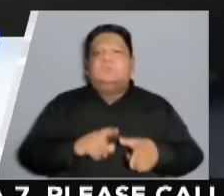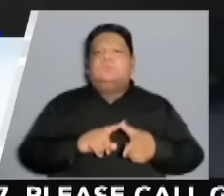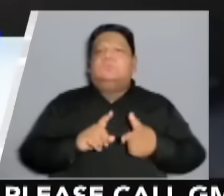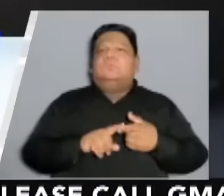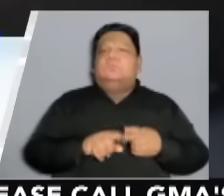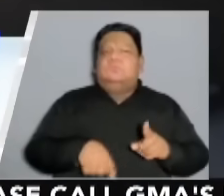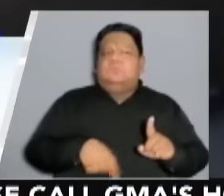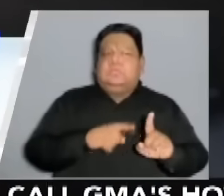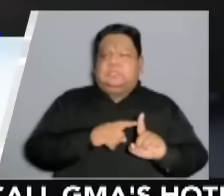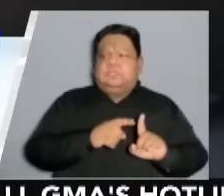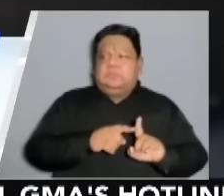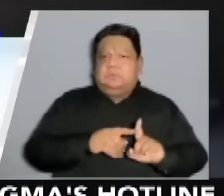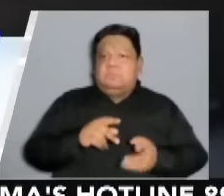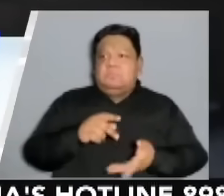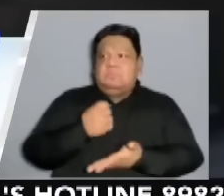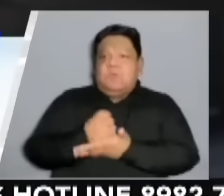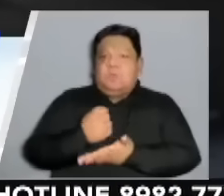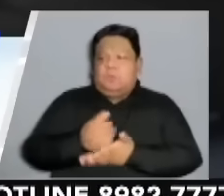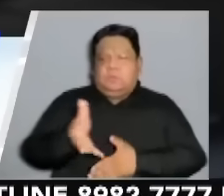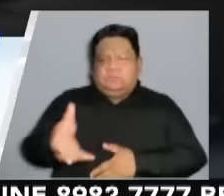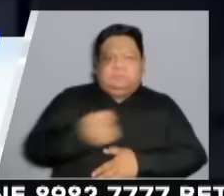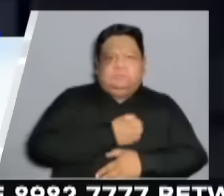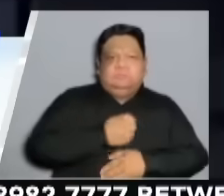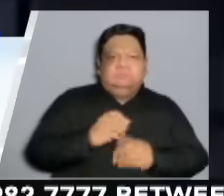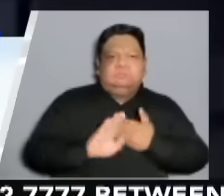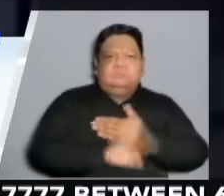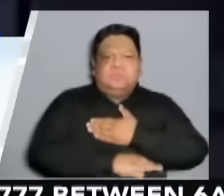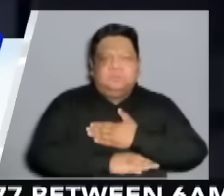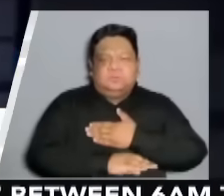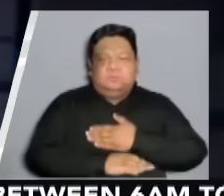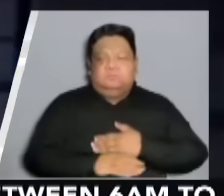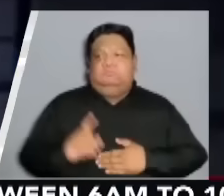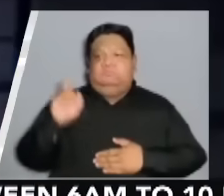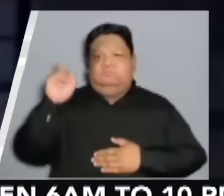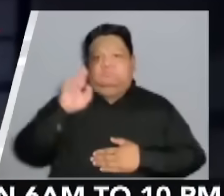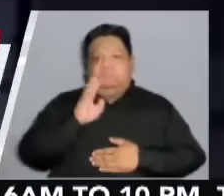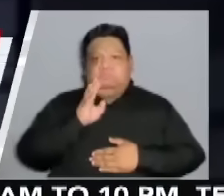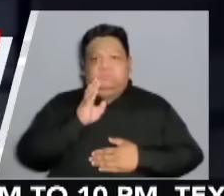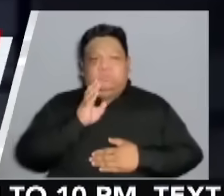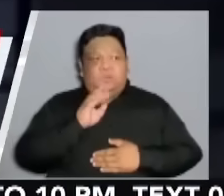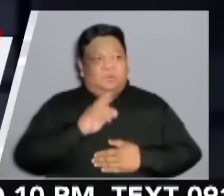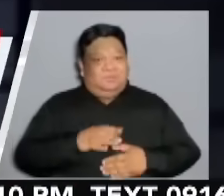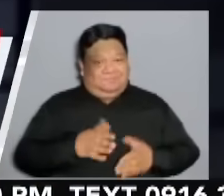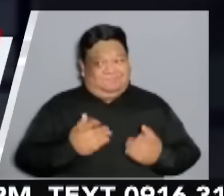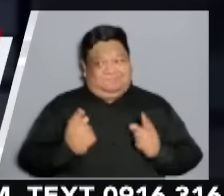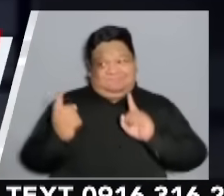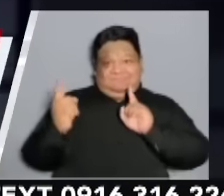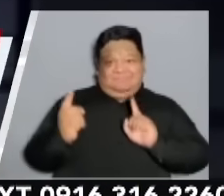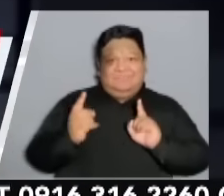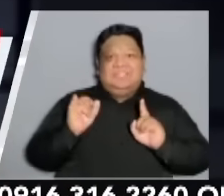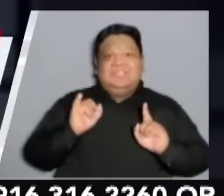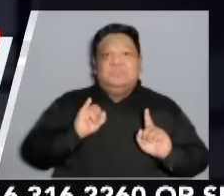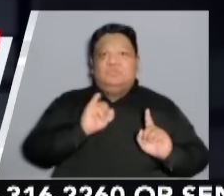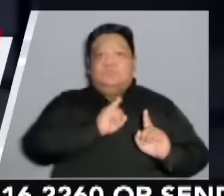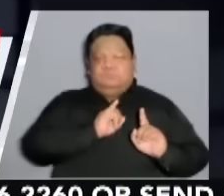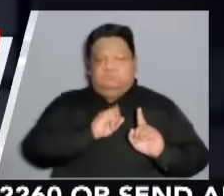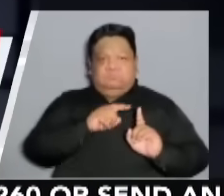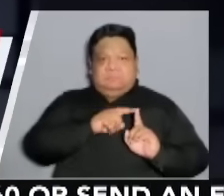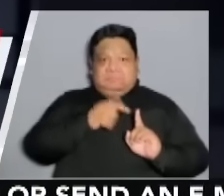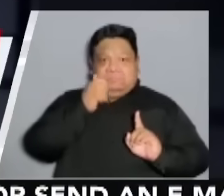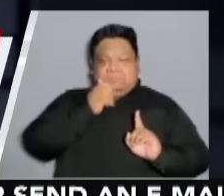niyang passport. After primary inspection, hinablot niya at bigla siyang kumaripas ng takbo palabas po ng immigration